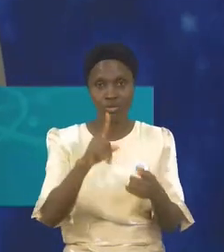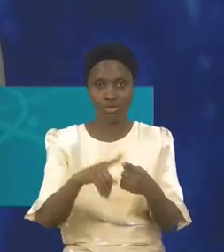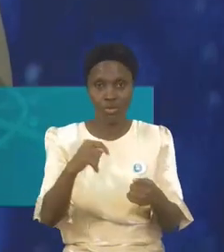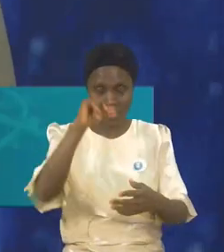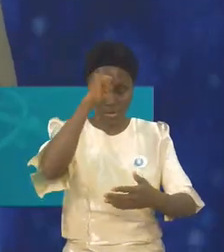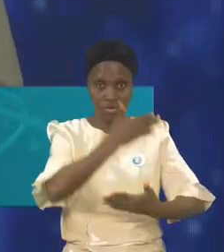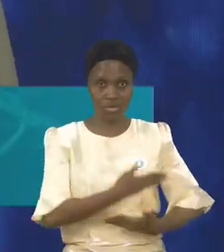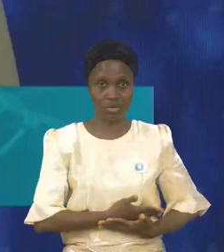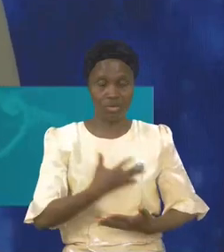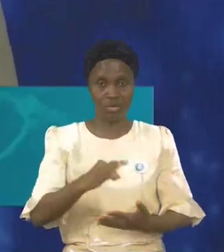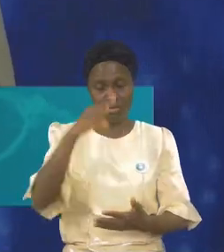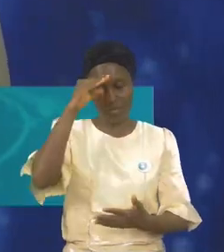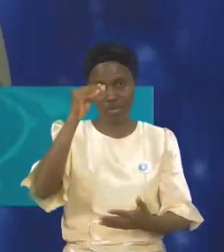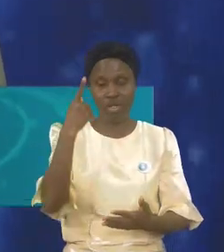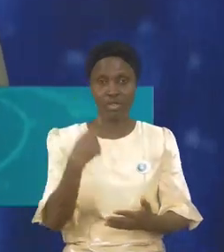14 dit,